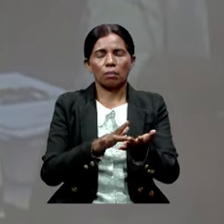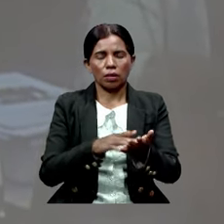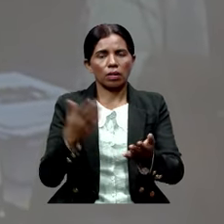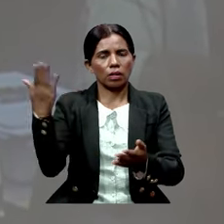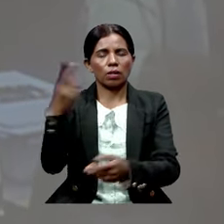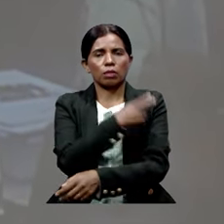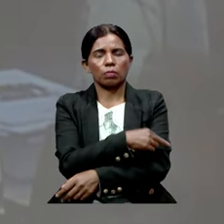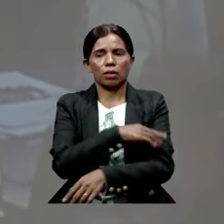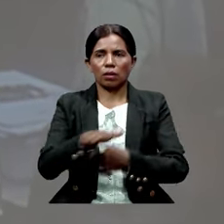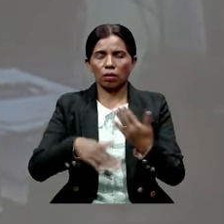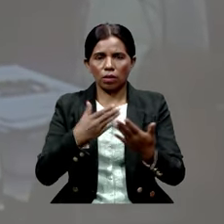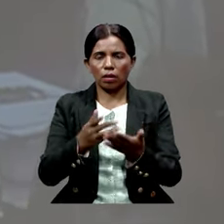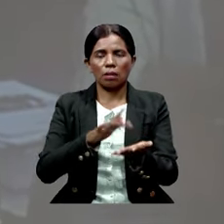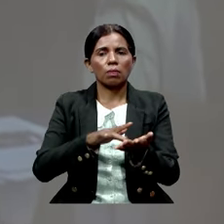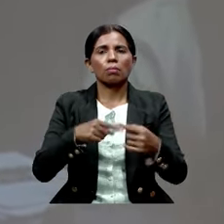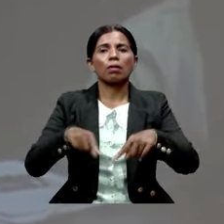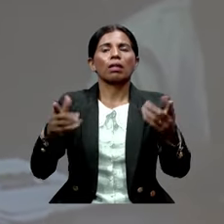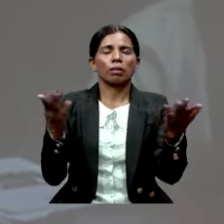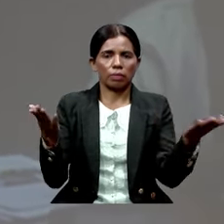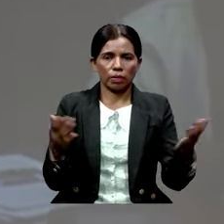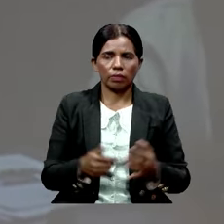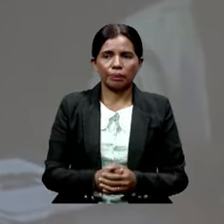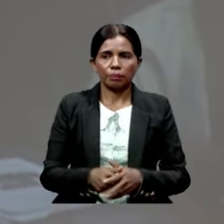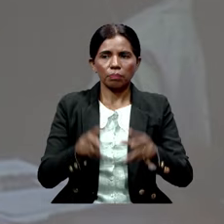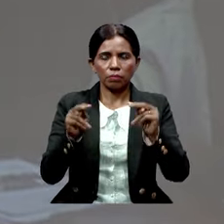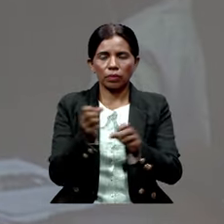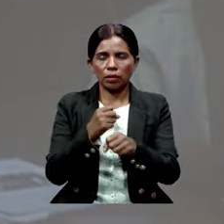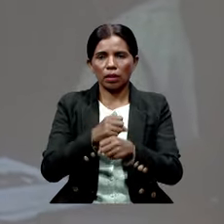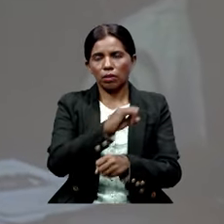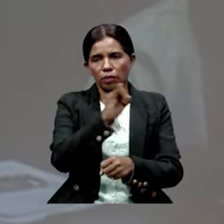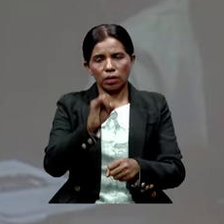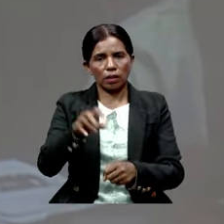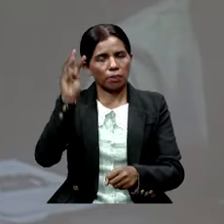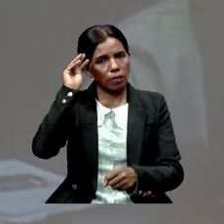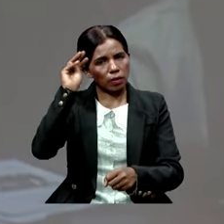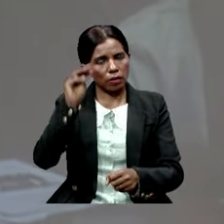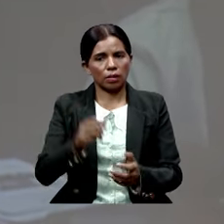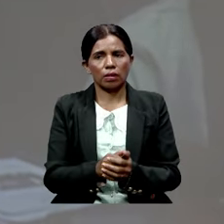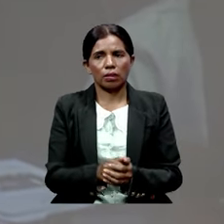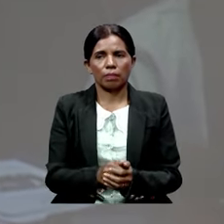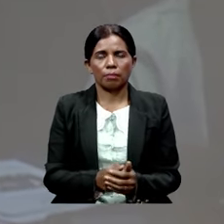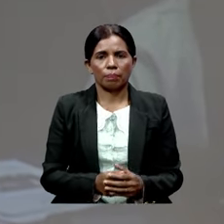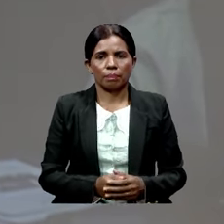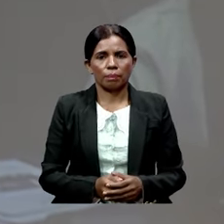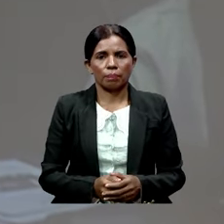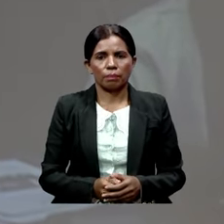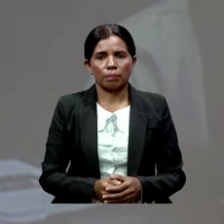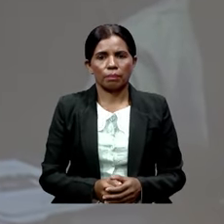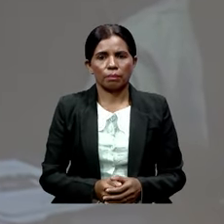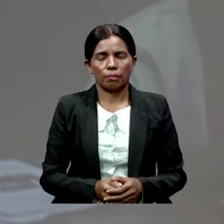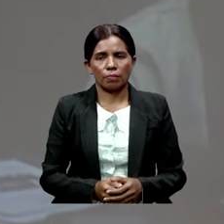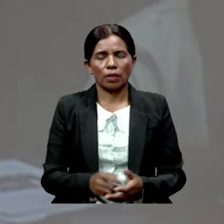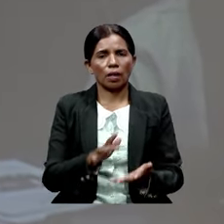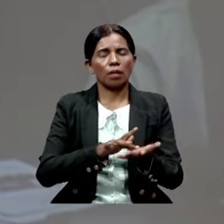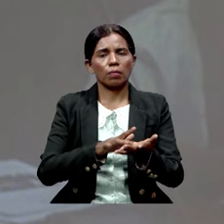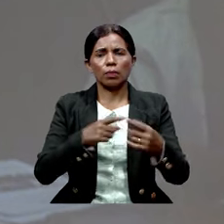spital. Ai moro batian be. Persija investiga, sino ministro. Persija investiga. Ai muruk